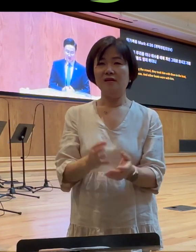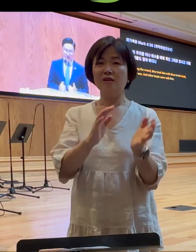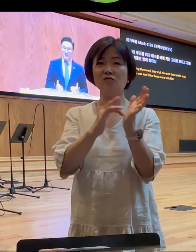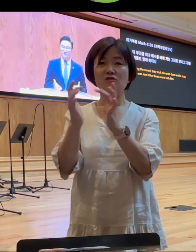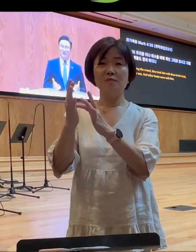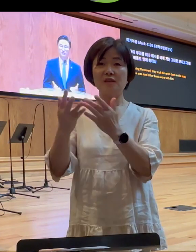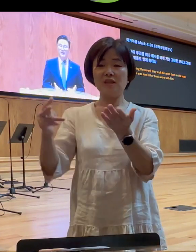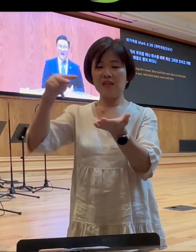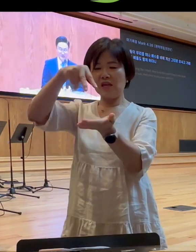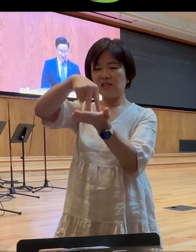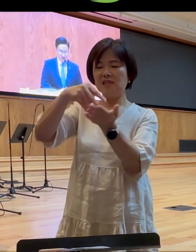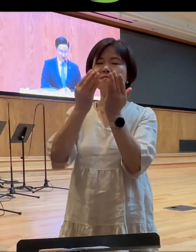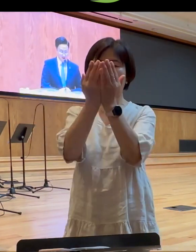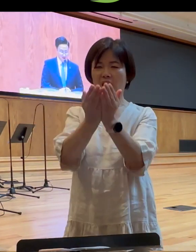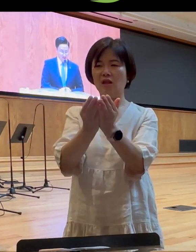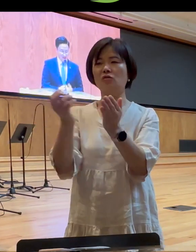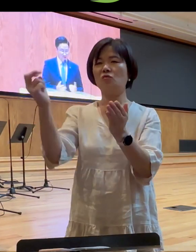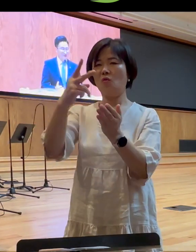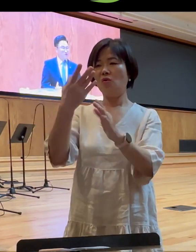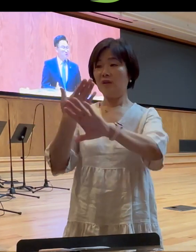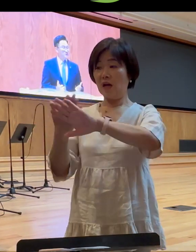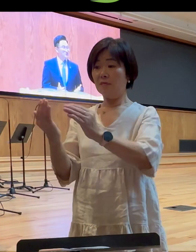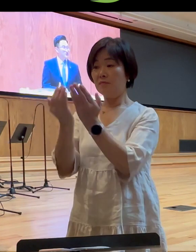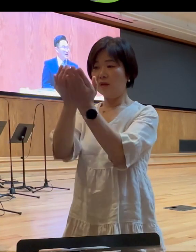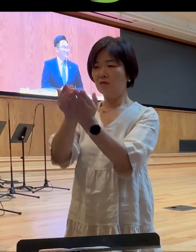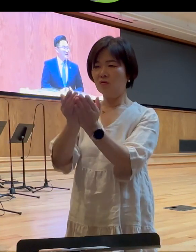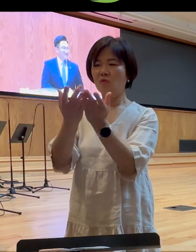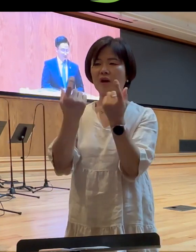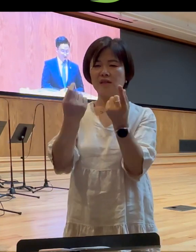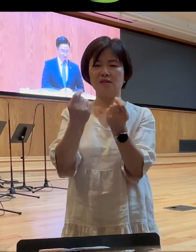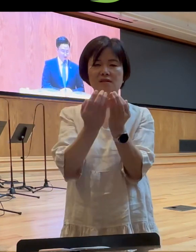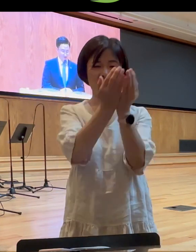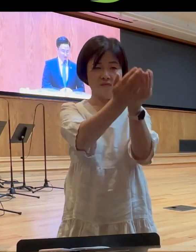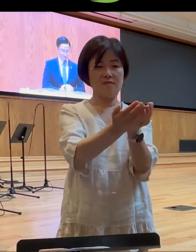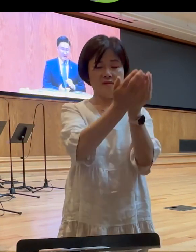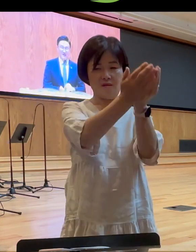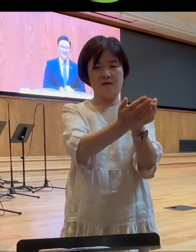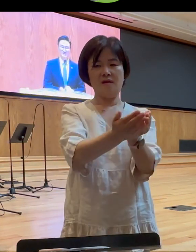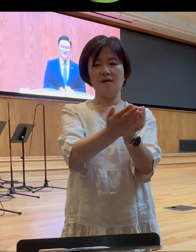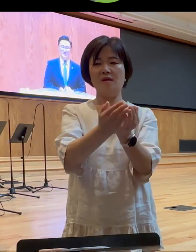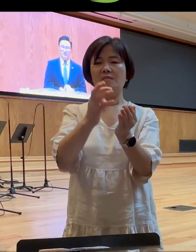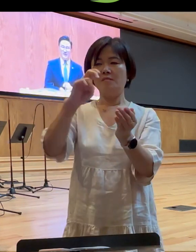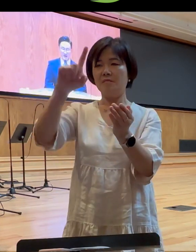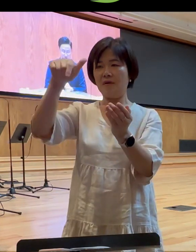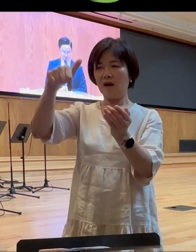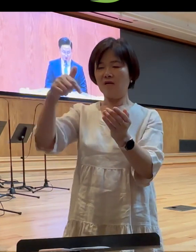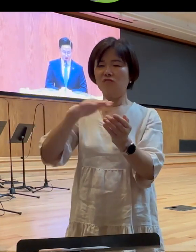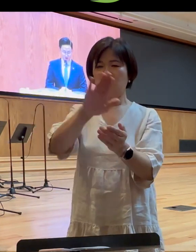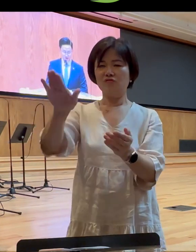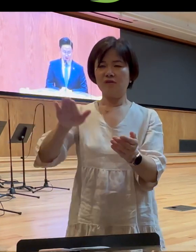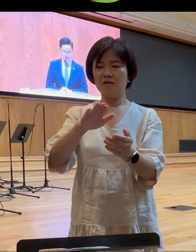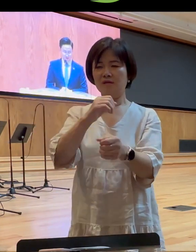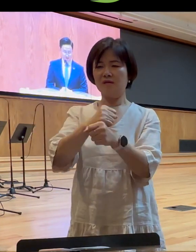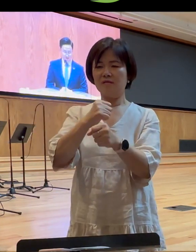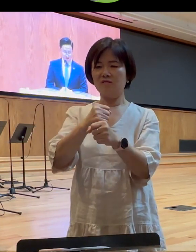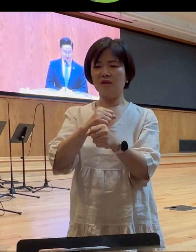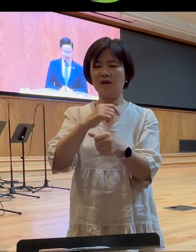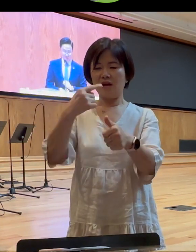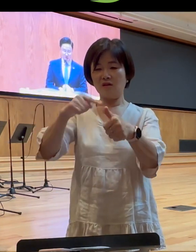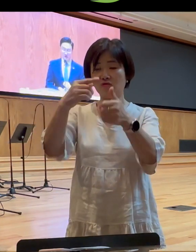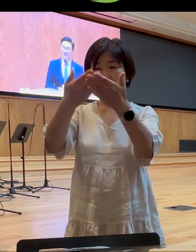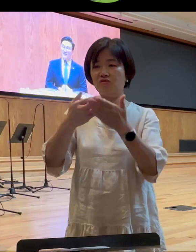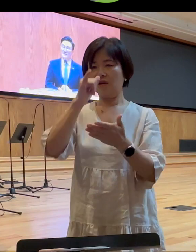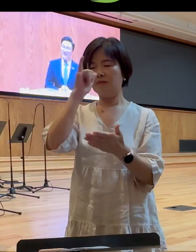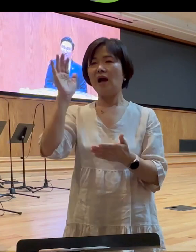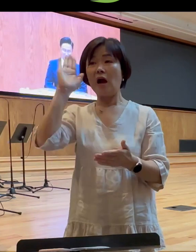예수님이 타신 배뿐 아니라 다른 배들도 이 여정에 함께 했다는 것을 마가는 우리에게 알려주고 있는 것이죠.